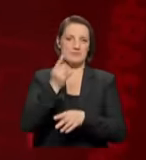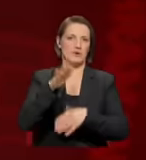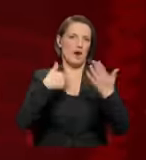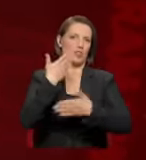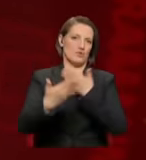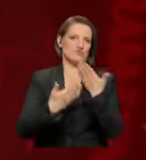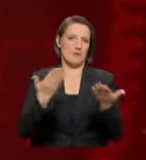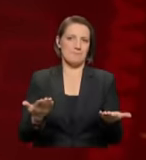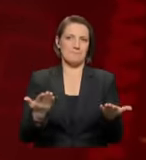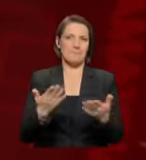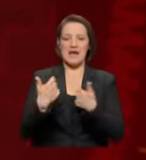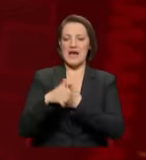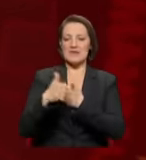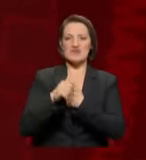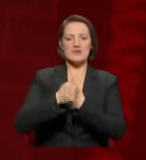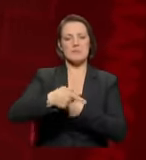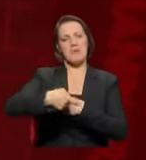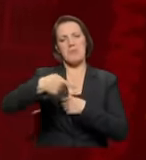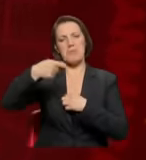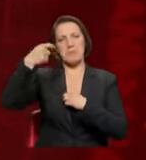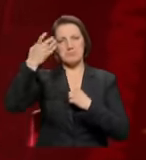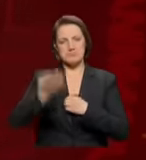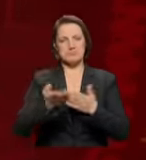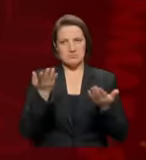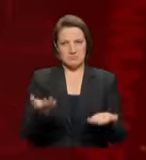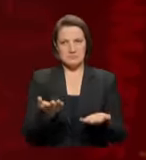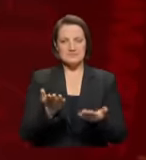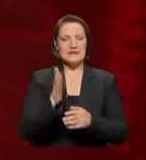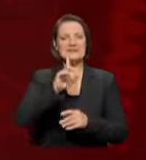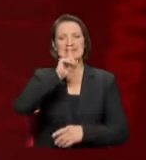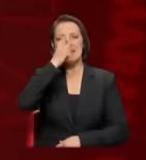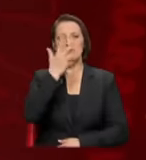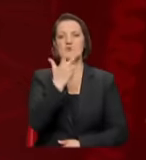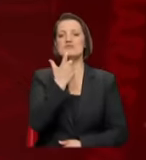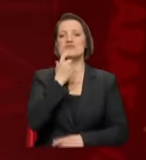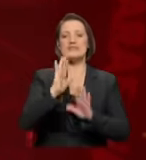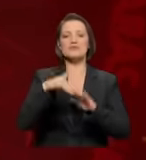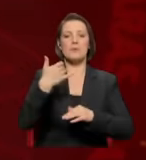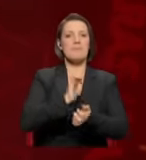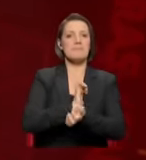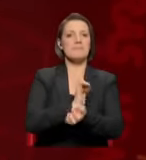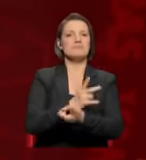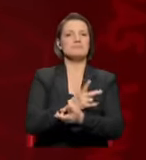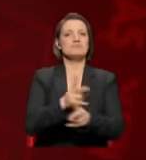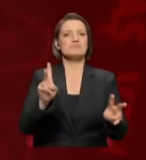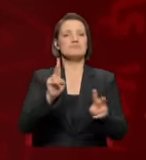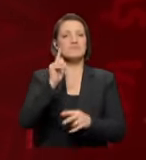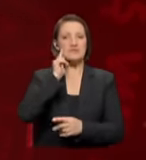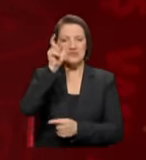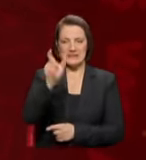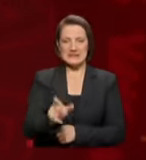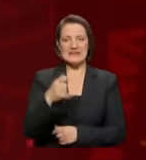aktaracağız birazdan. Eşini kurşun yağmuruna tuttuğu halde sadece 3 yıl sonra cezaevinden çıkan